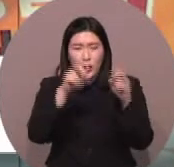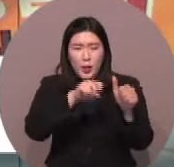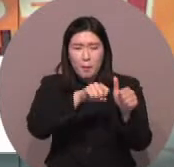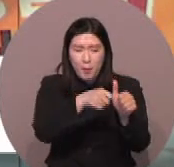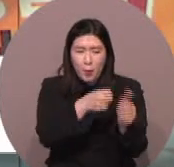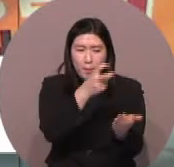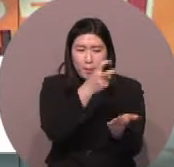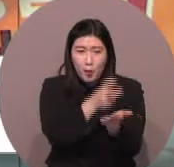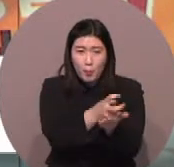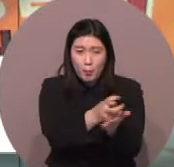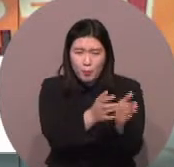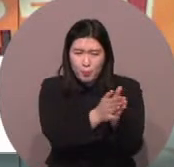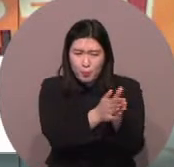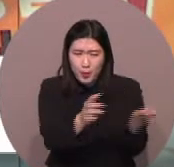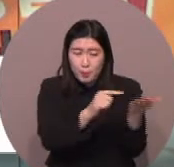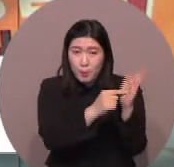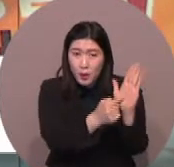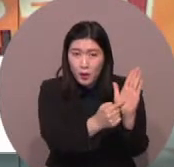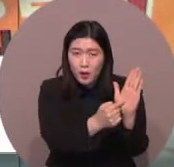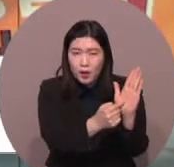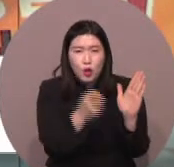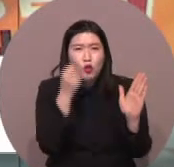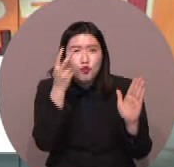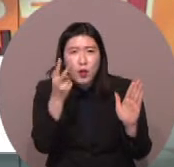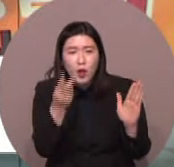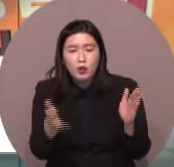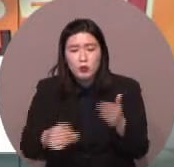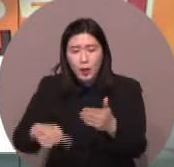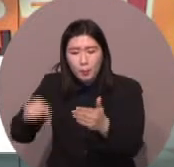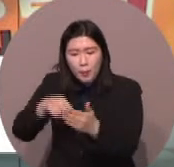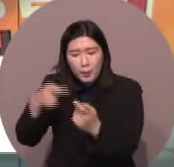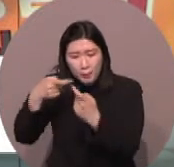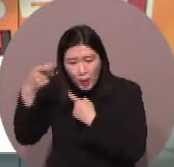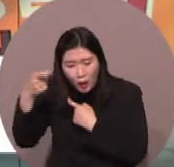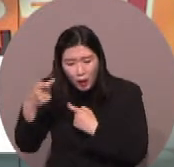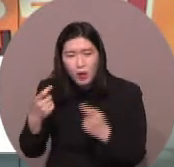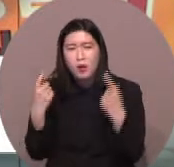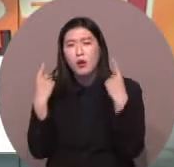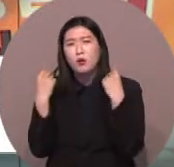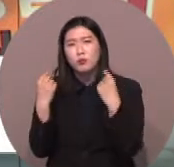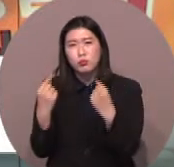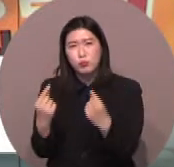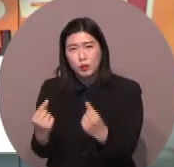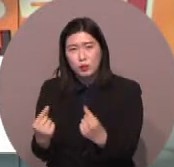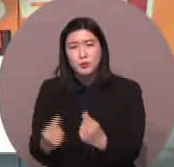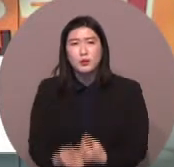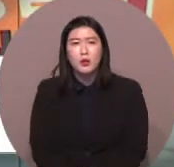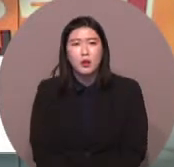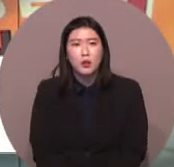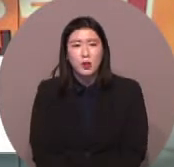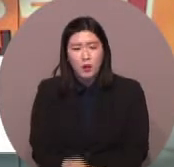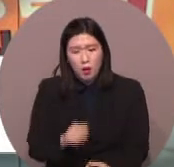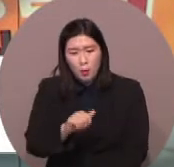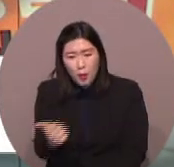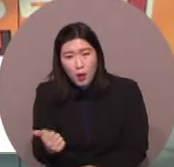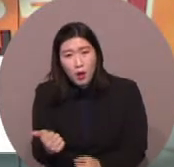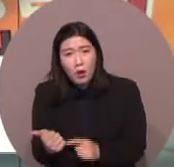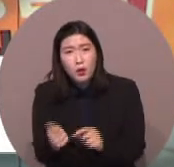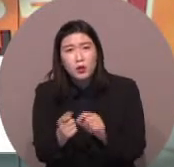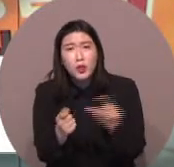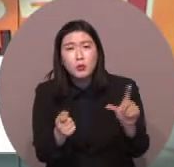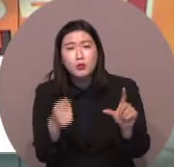중대재해처벌법이 시행된 지 두 달이 훌쩍 넘었지만 현장에서는 사고가 끊이지 않고 있습니다. 사망사고의 절반